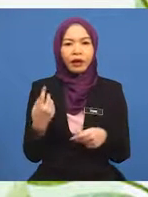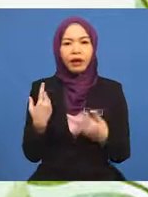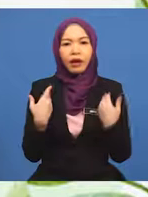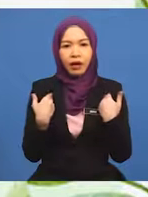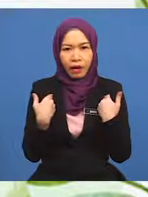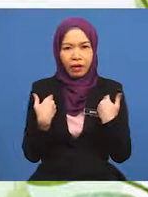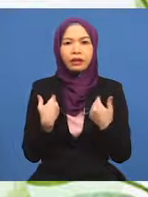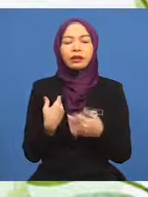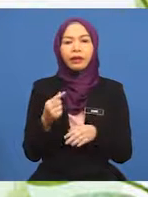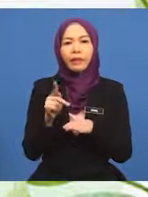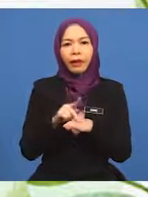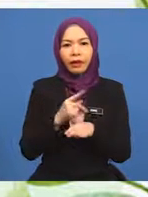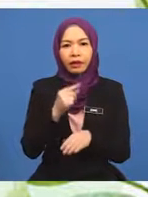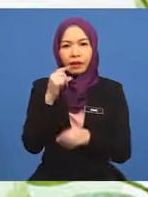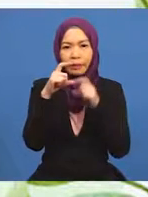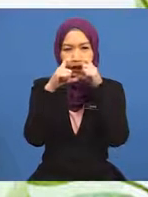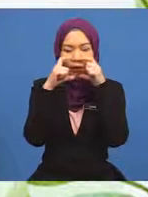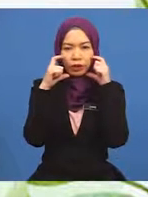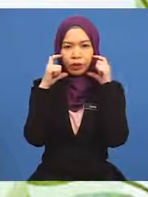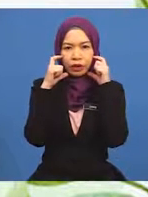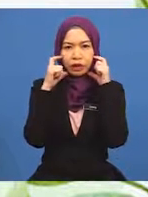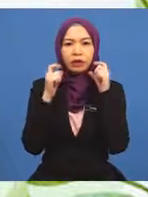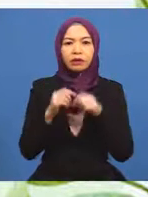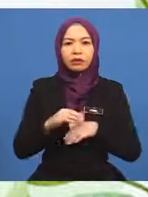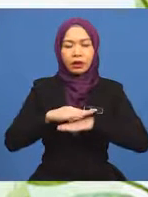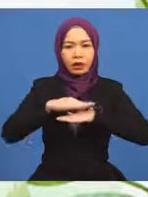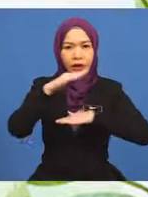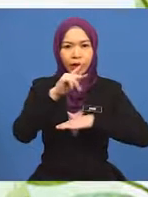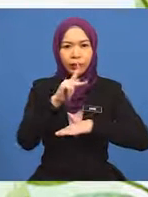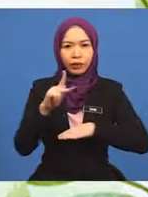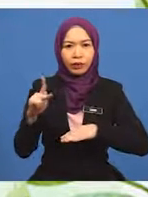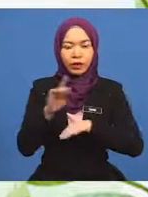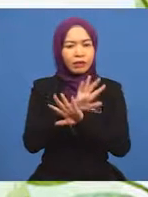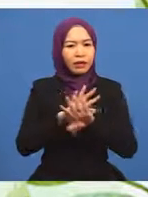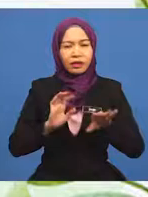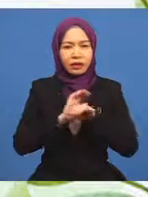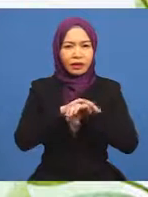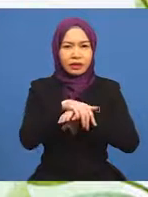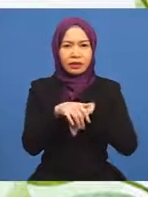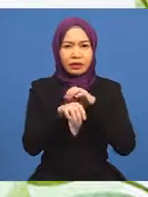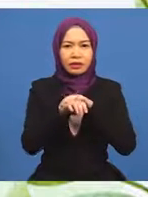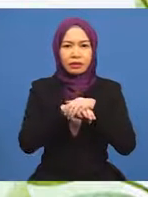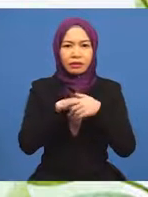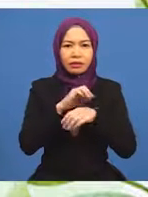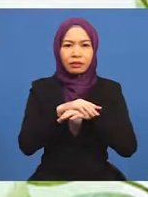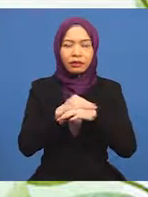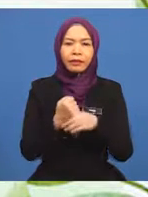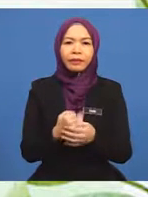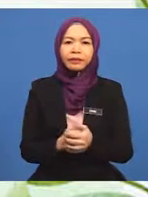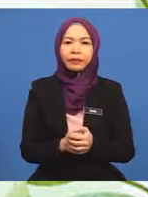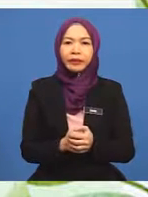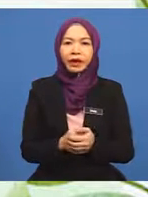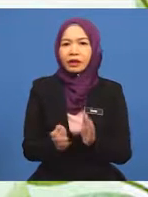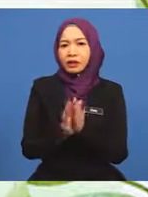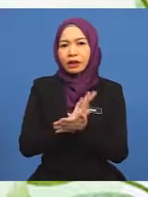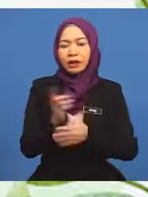ini mungkin menimbulkan ketidakselesaan semasa memakainya. Pada pembelajaran